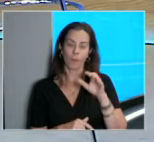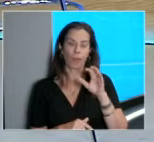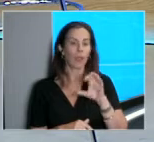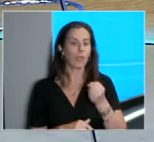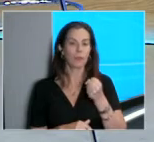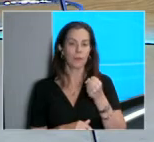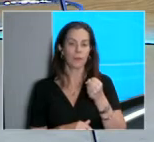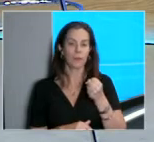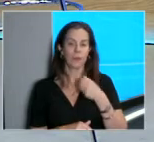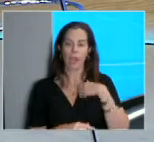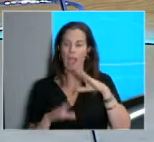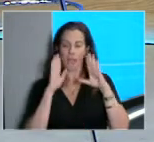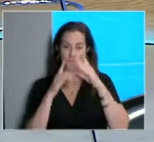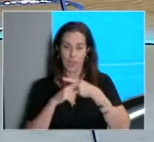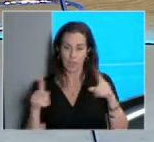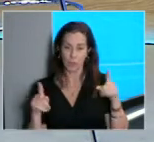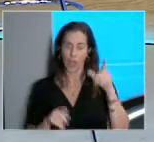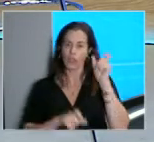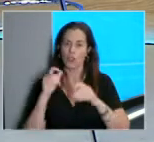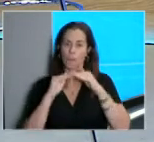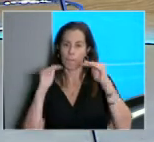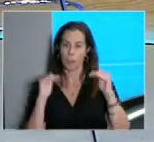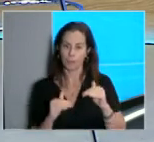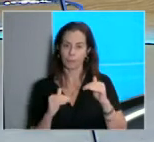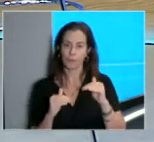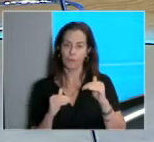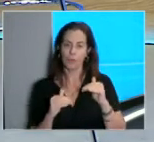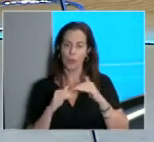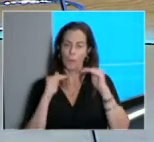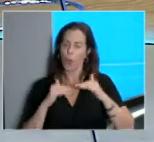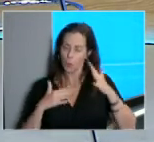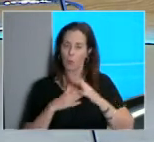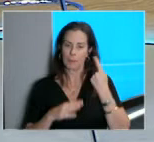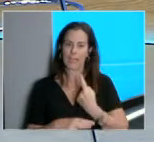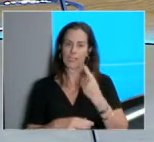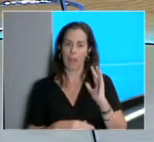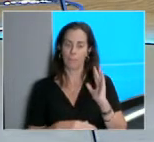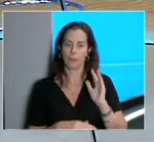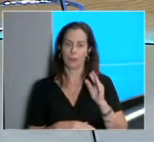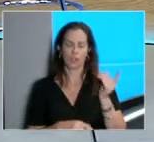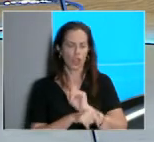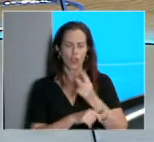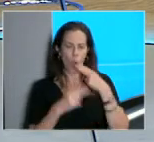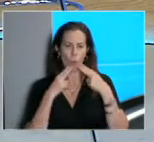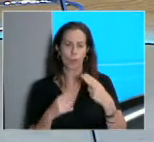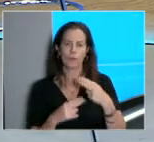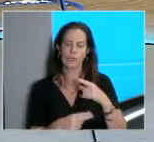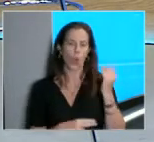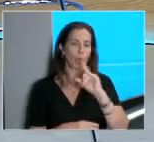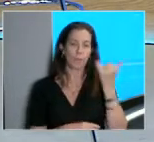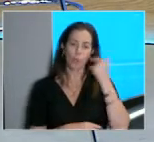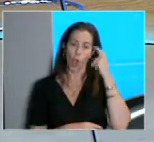הינתן עלינו הרשתות החברתיות, אנשים פחות מדקדקים, ישר שולפים, לא תמיד